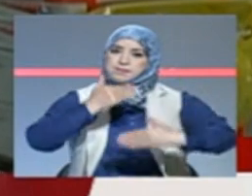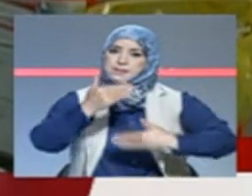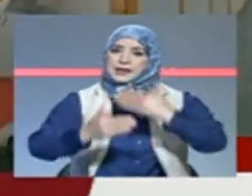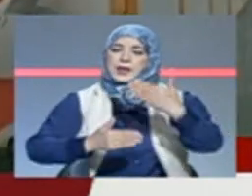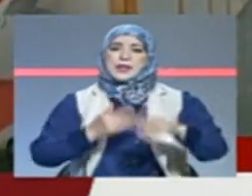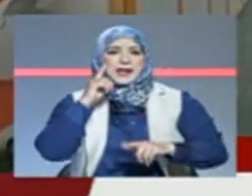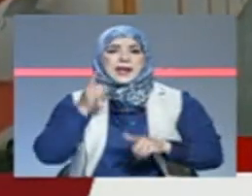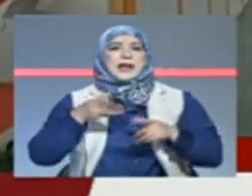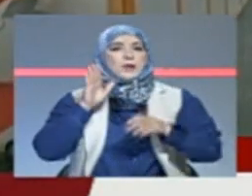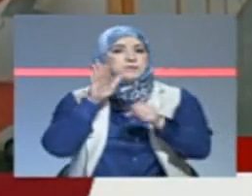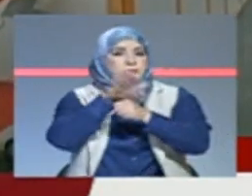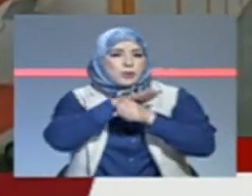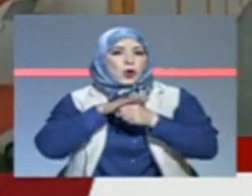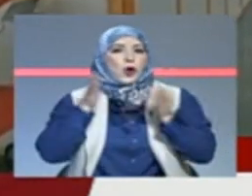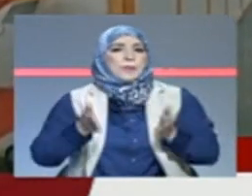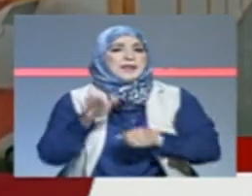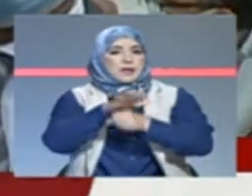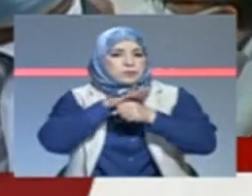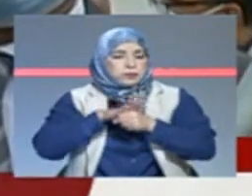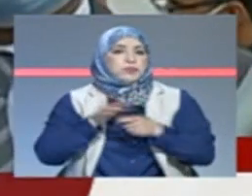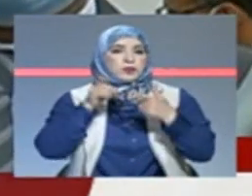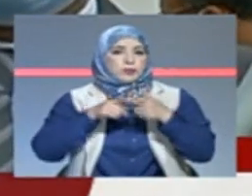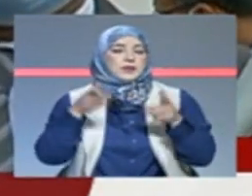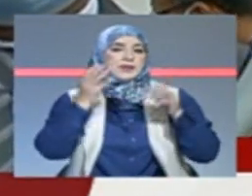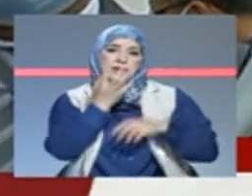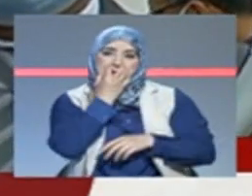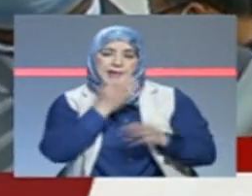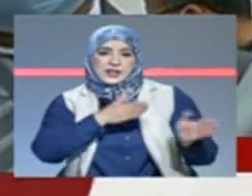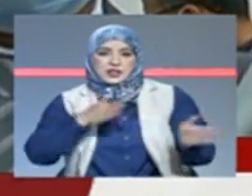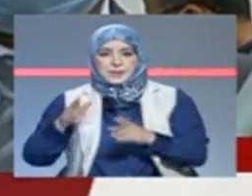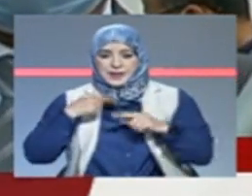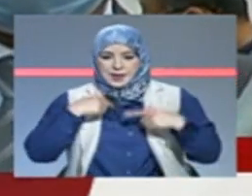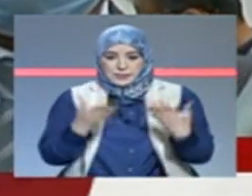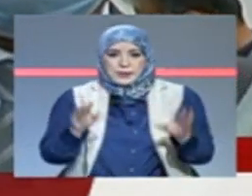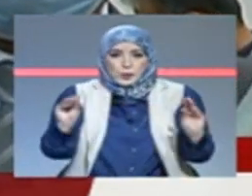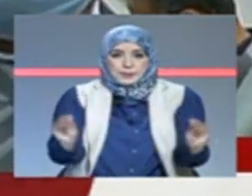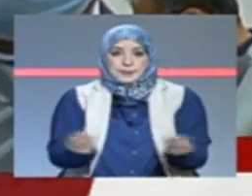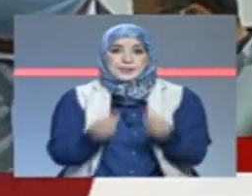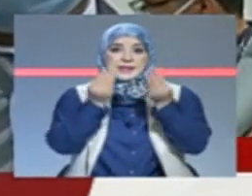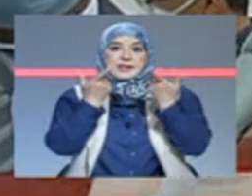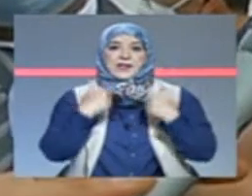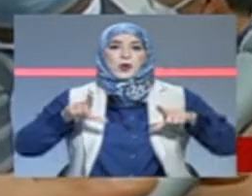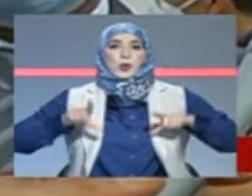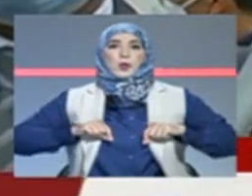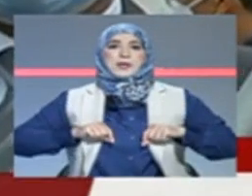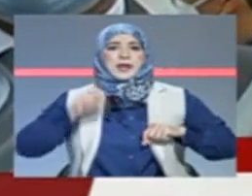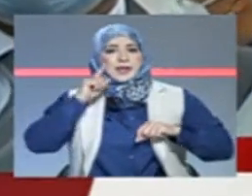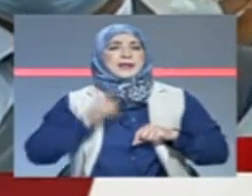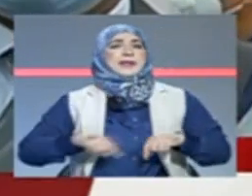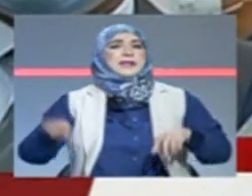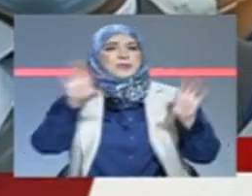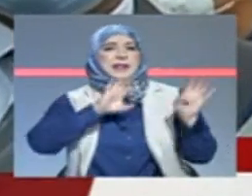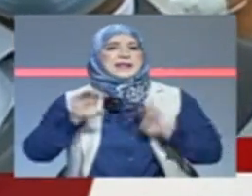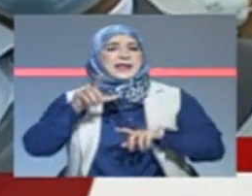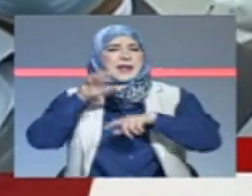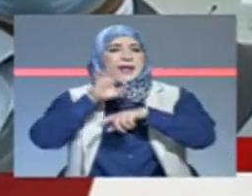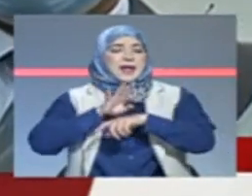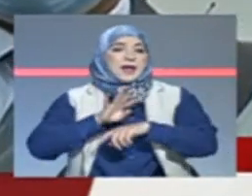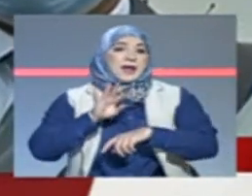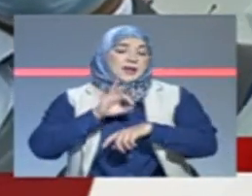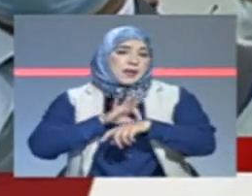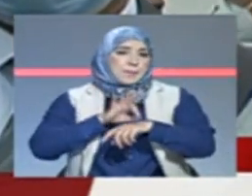على المستشفيات أسرة الإنعاش. احنا وقت بدينا جينا الوزارة كان عندنا 90 سرير إنعاش، اليوم ولاو